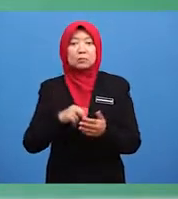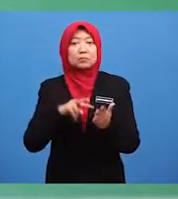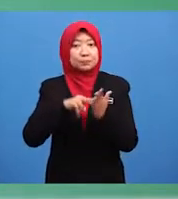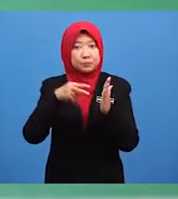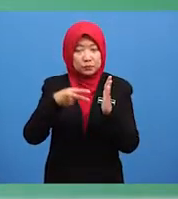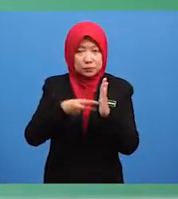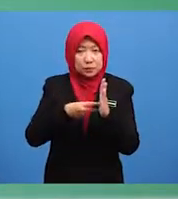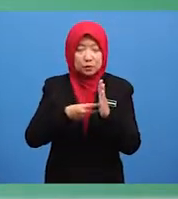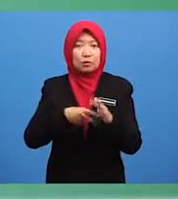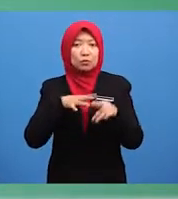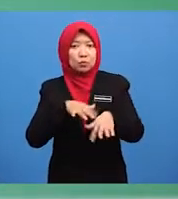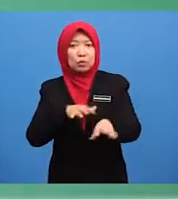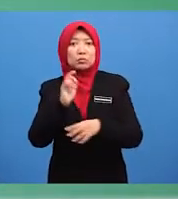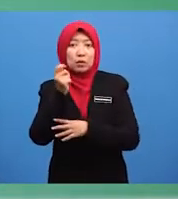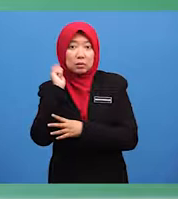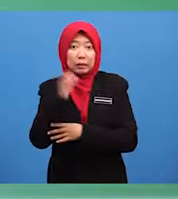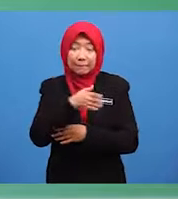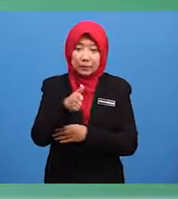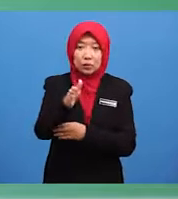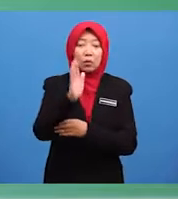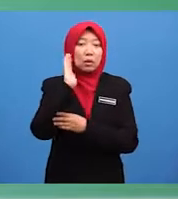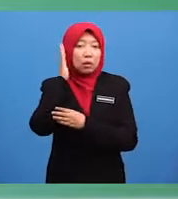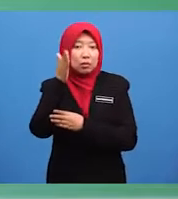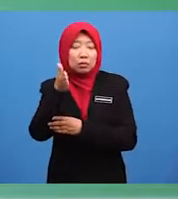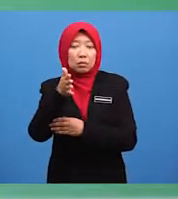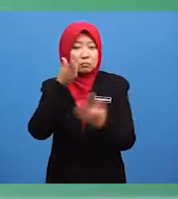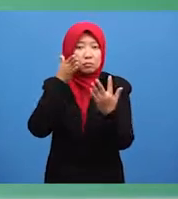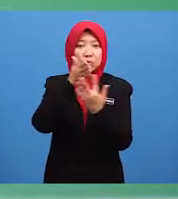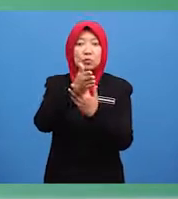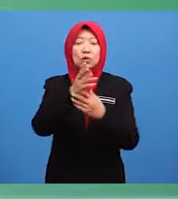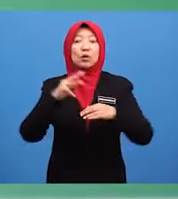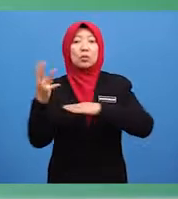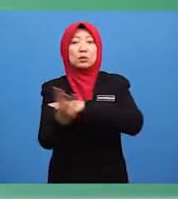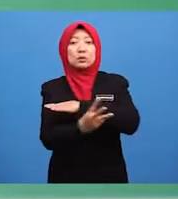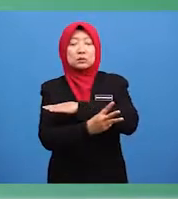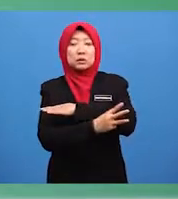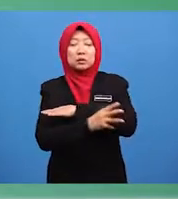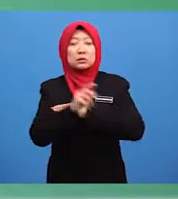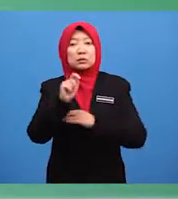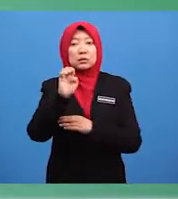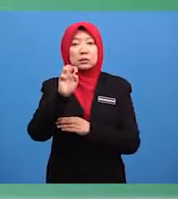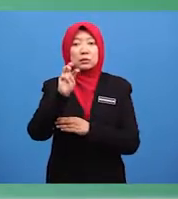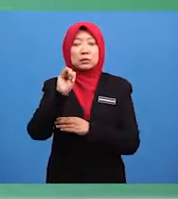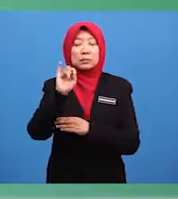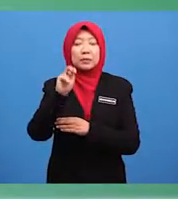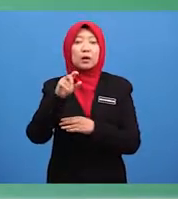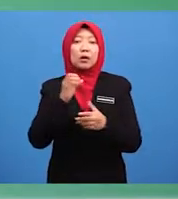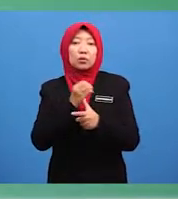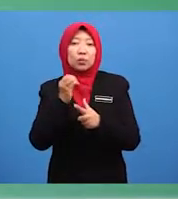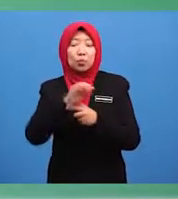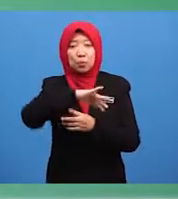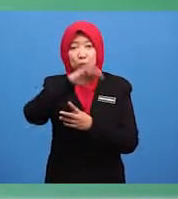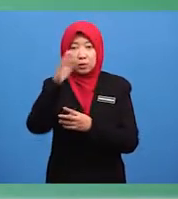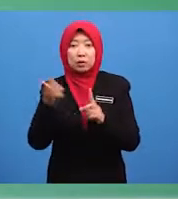sungai tadi yang berliku akan melalui kawasan tebing atau bukit yang terdiri